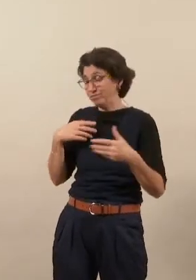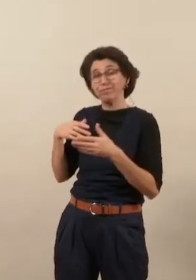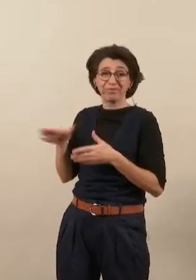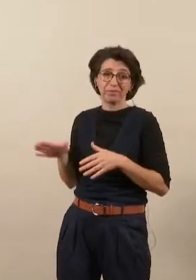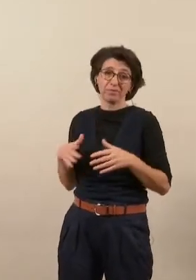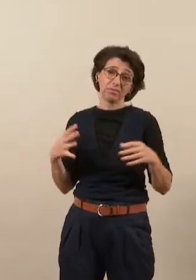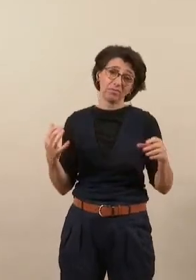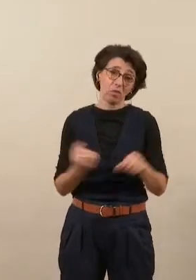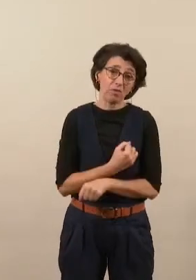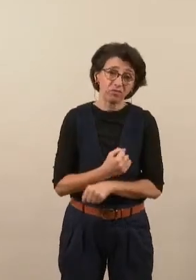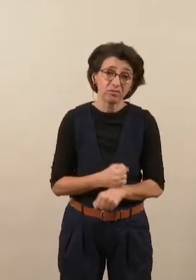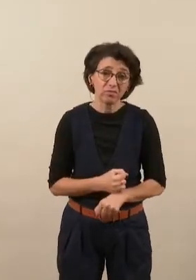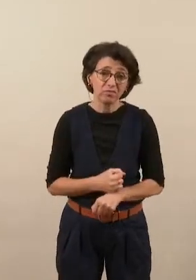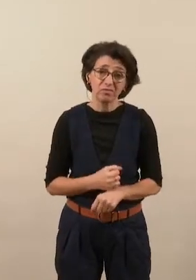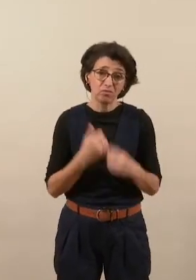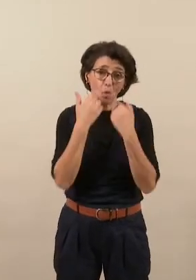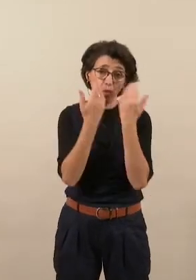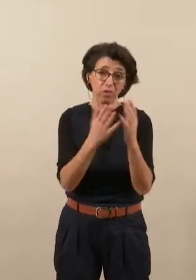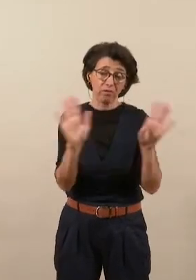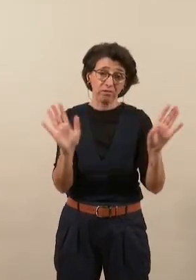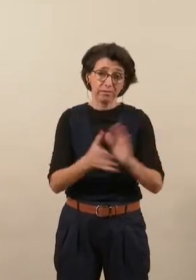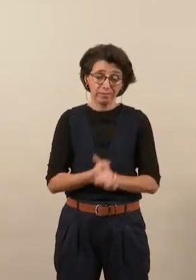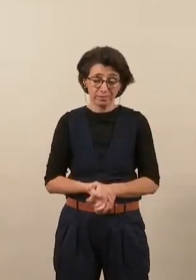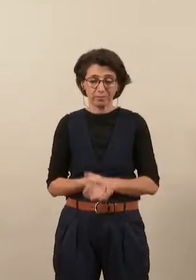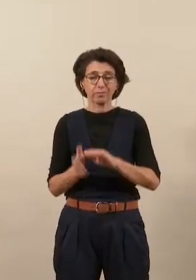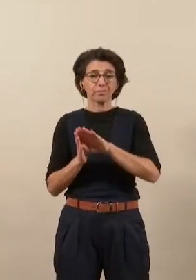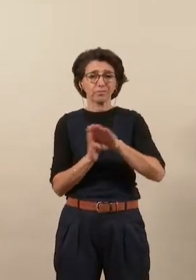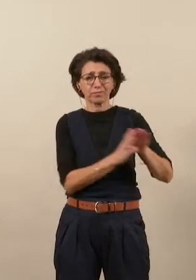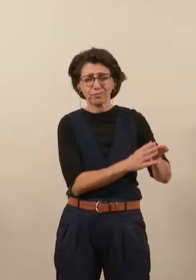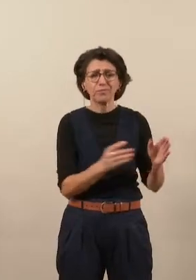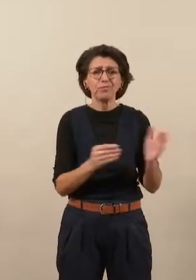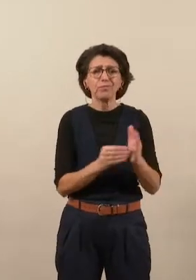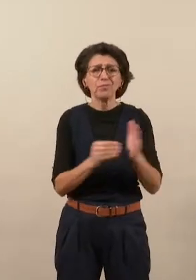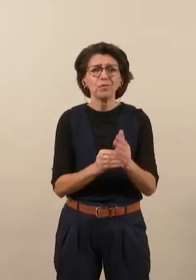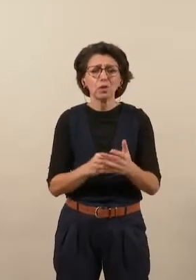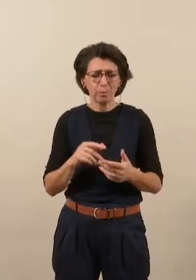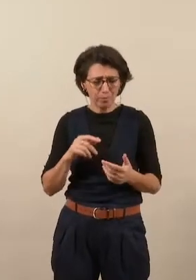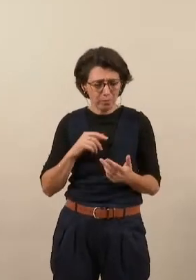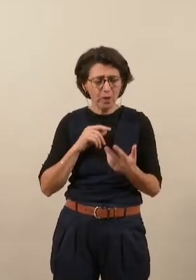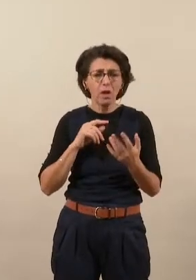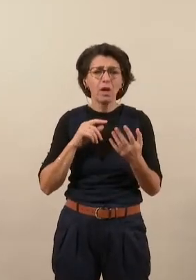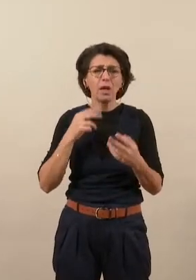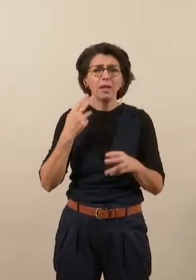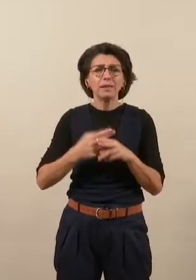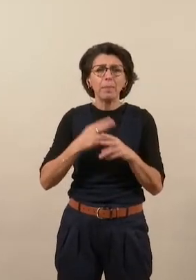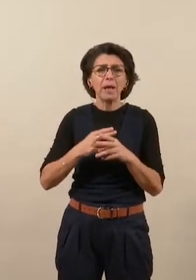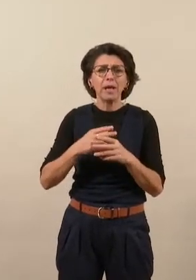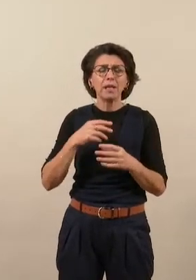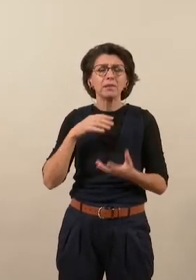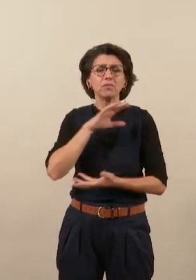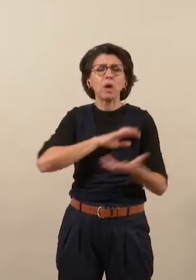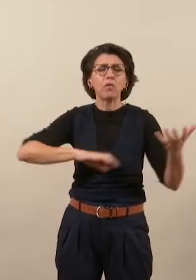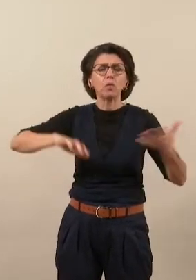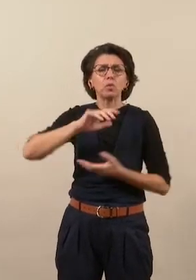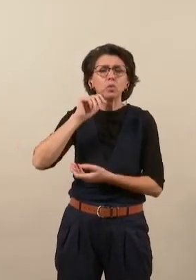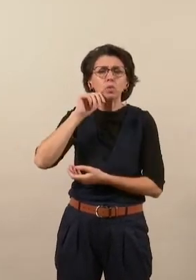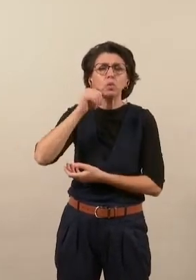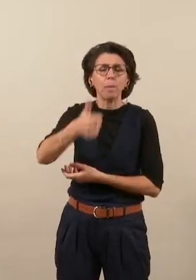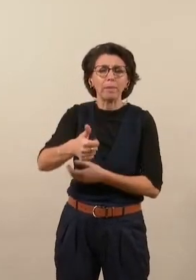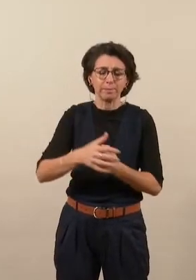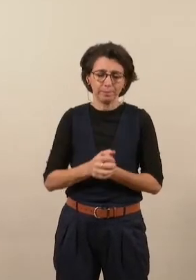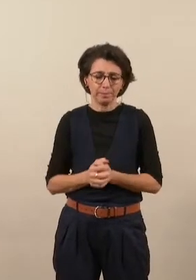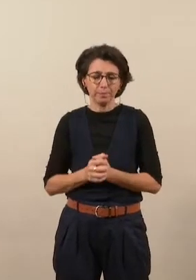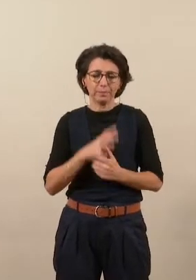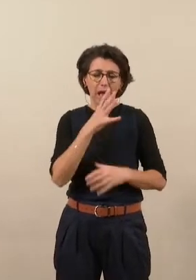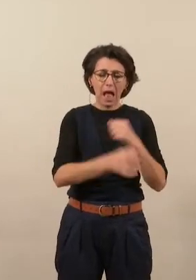Parlons maintenant de Révolutionnons demain, qui regroupait en 2023 la Biennale des villes en transition, qui se déroulait au